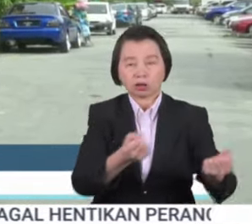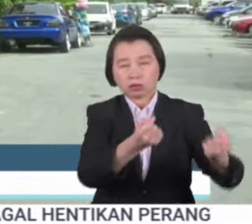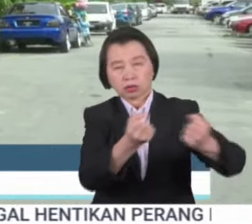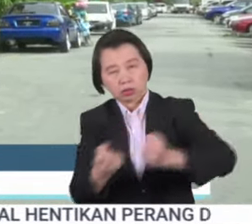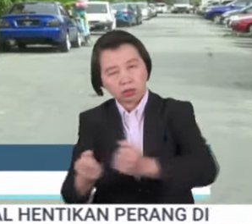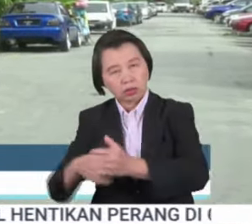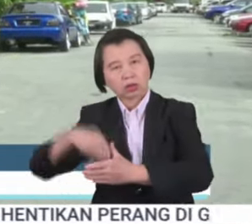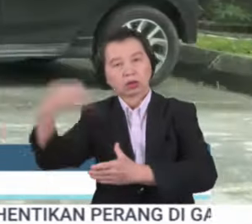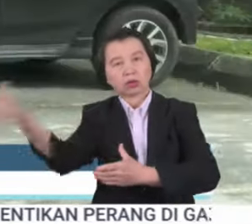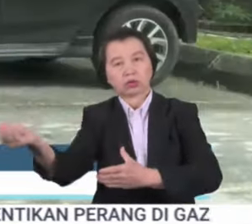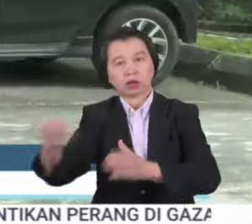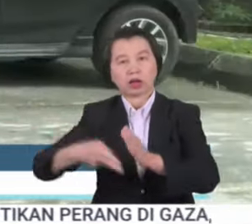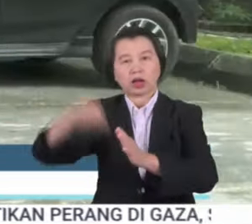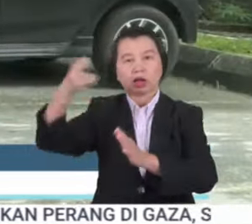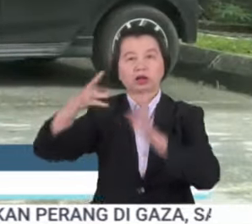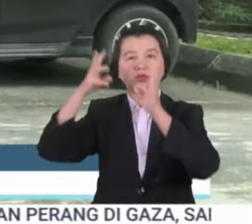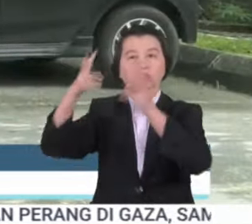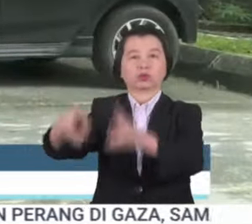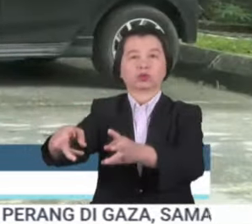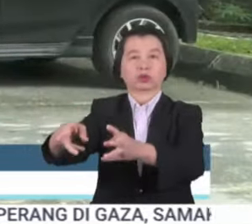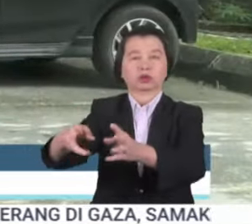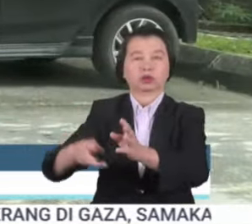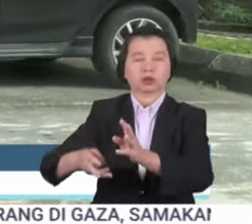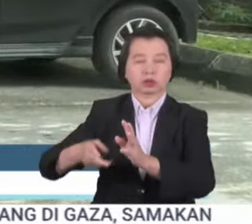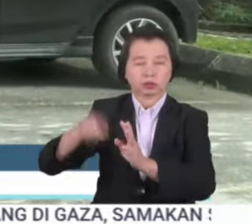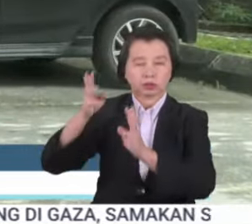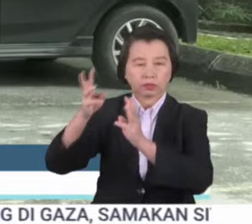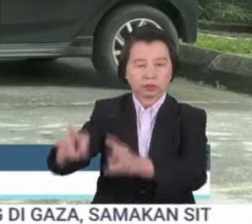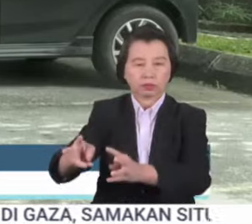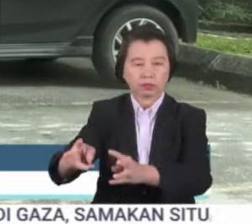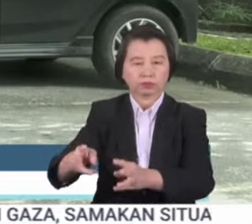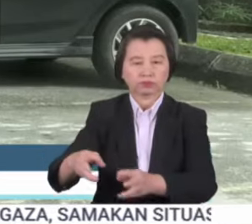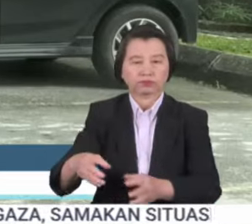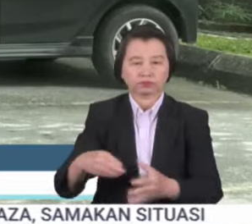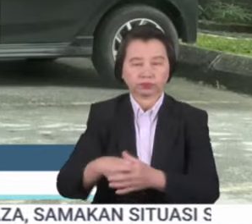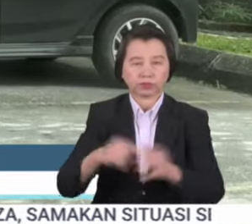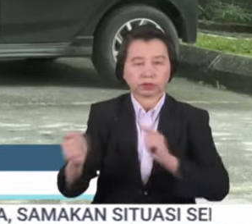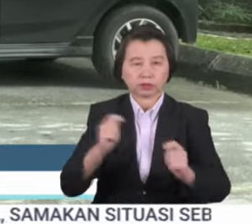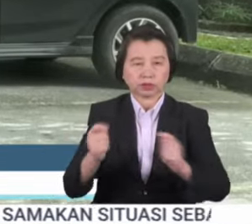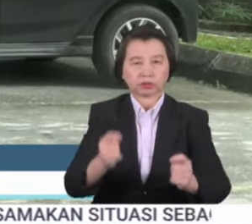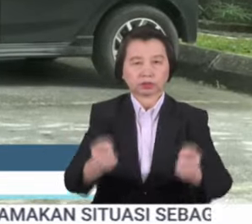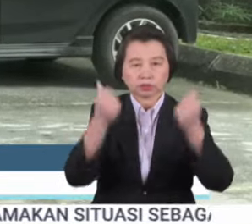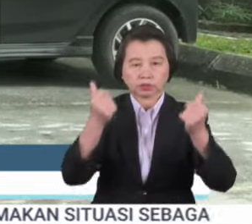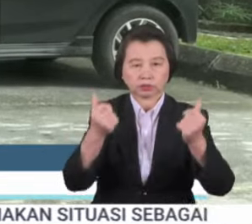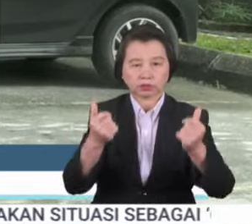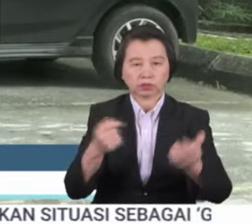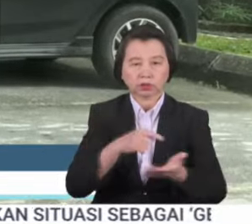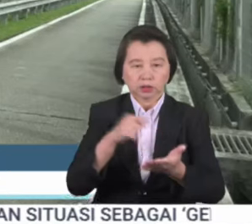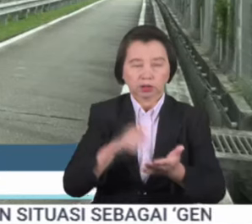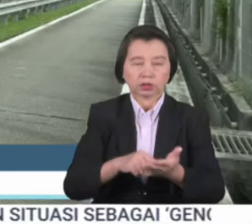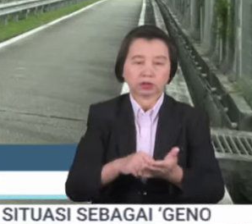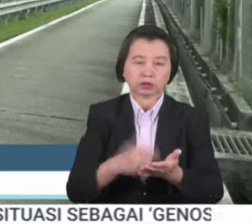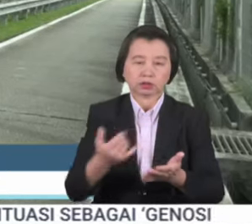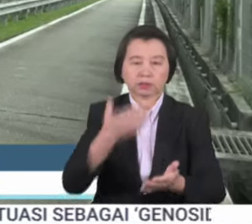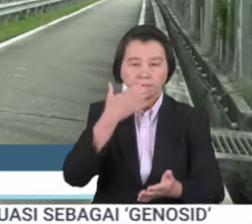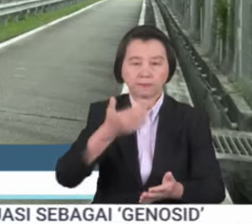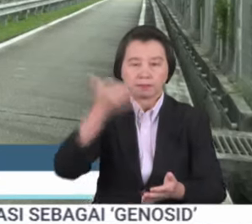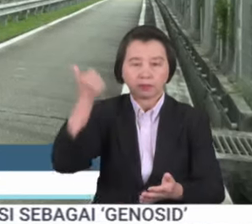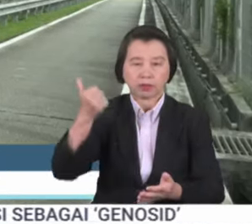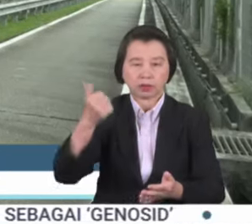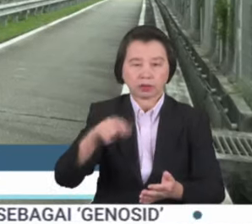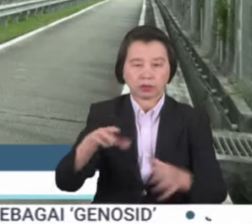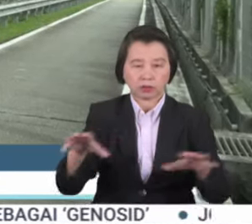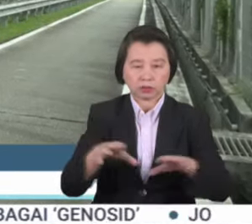ke highway, ke perlintas dalam tindakan yang segera lah. Ini langkah yang terbaik